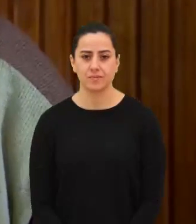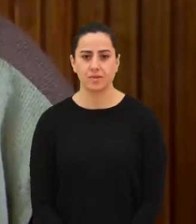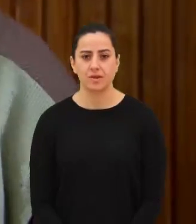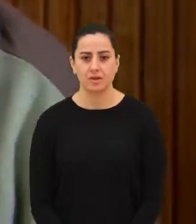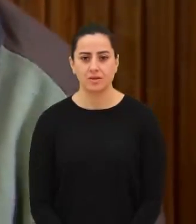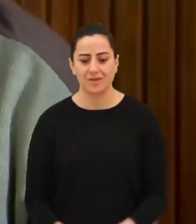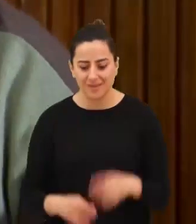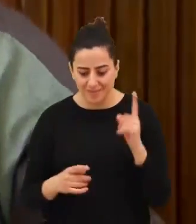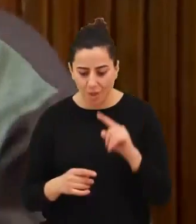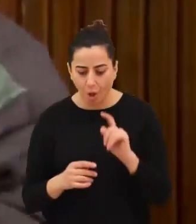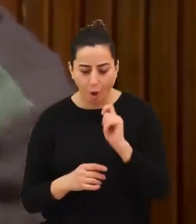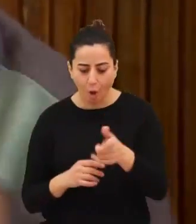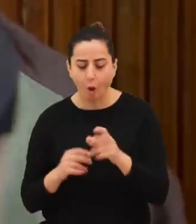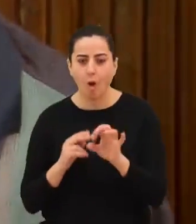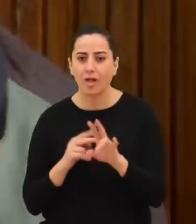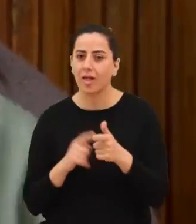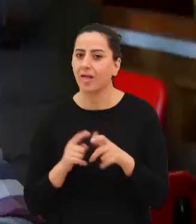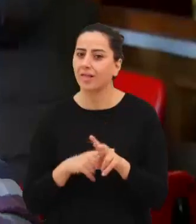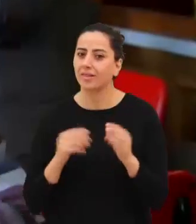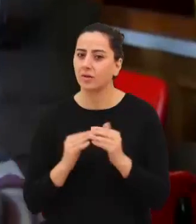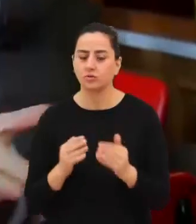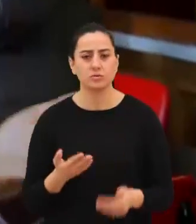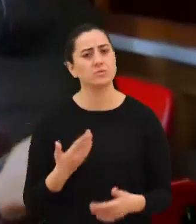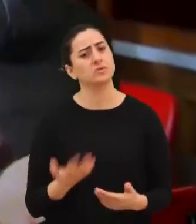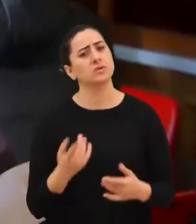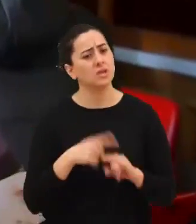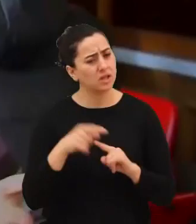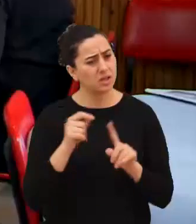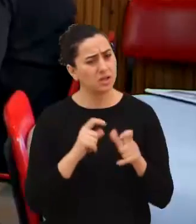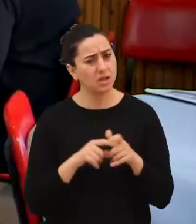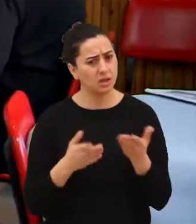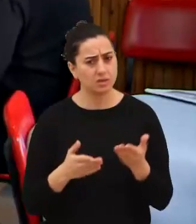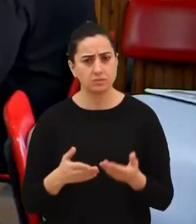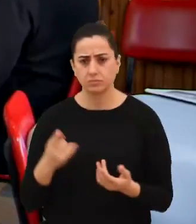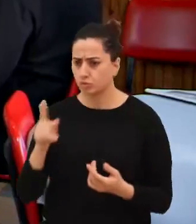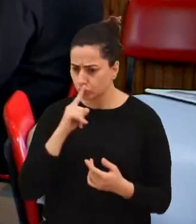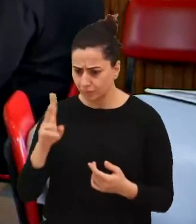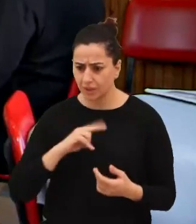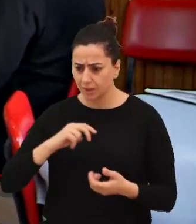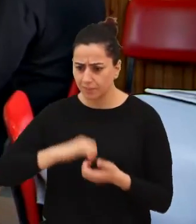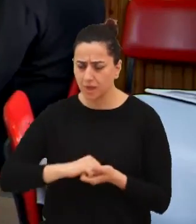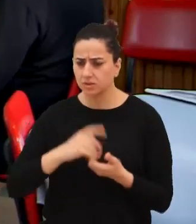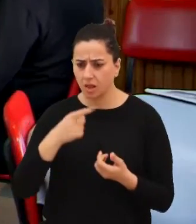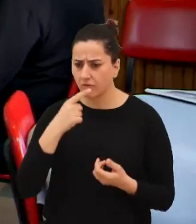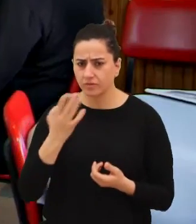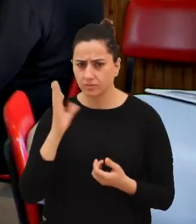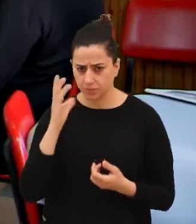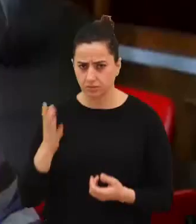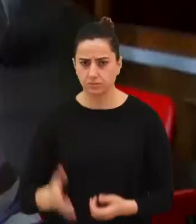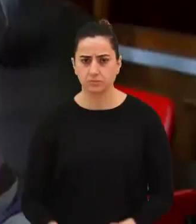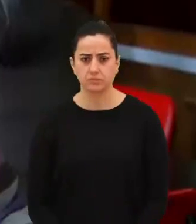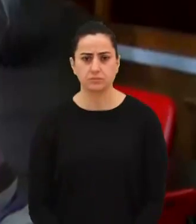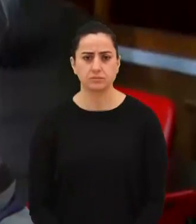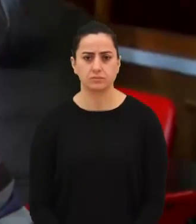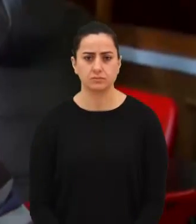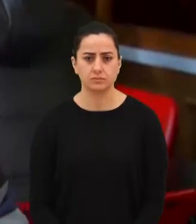Yine okey attın. Tesadüfe bak ya. Ya Şükrü abi hile mi yapıyorsun ya? Oğlum sen benim eşimsin, manyak mısın, nesin ya? Allah